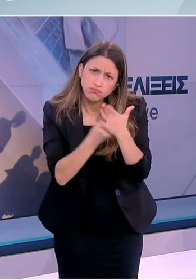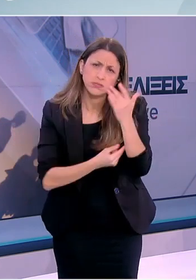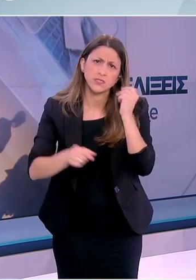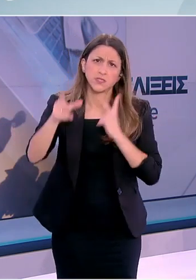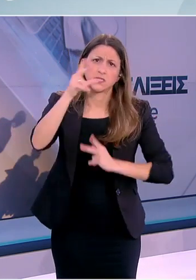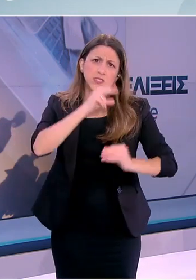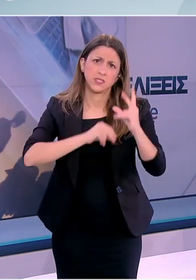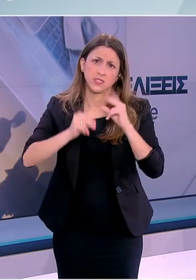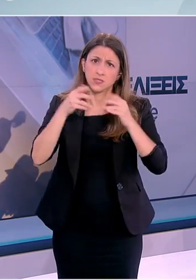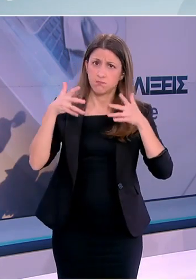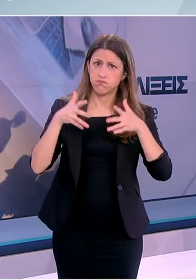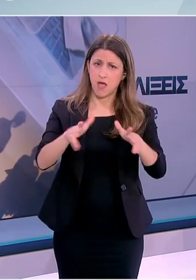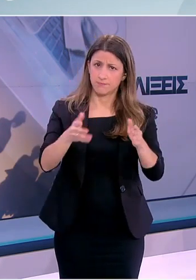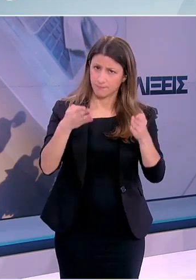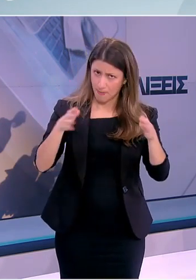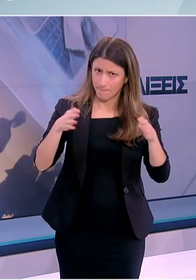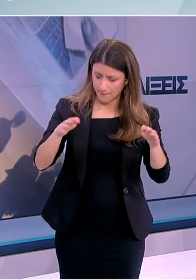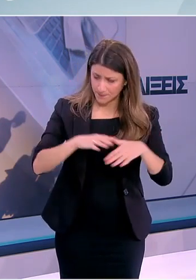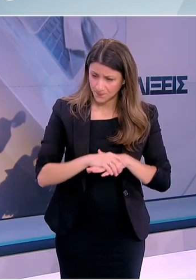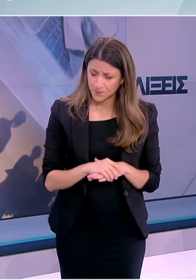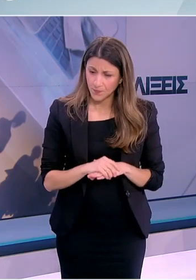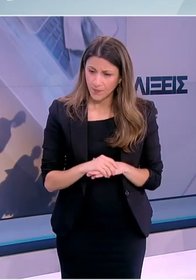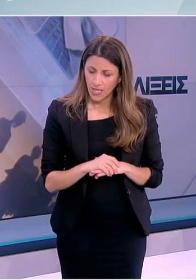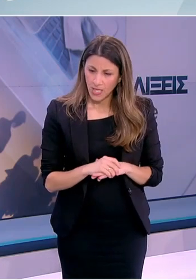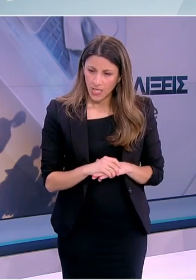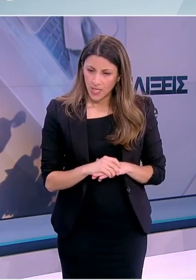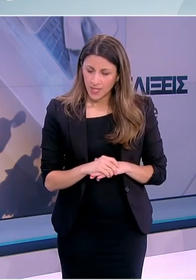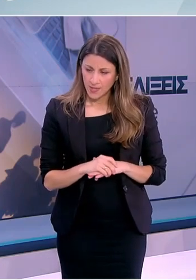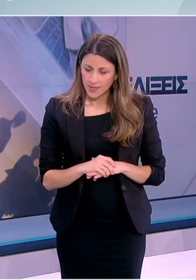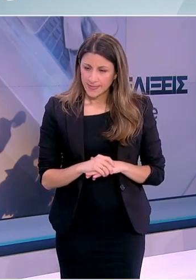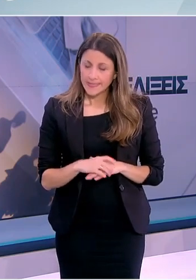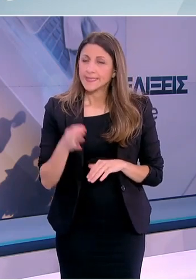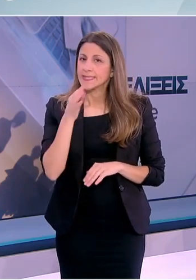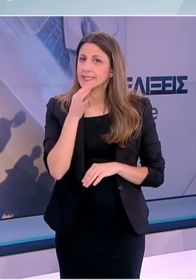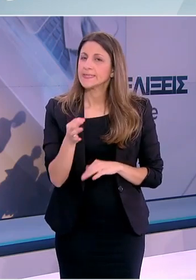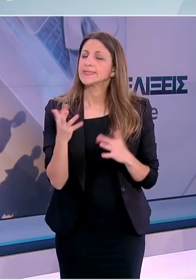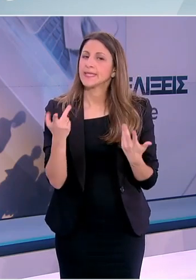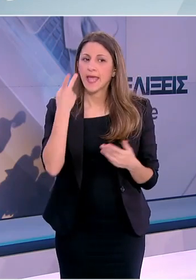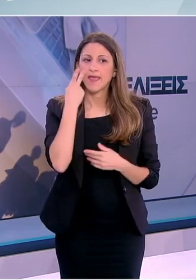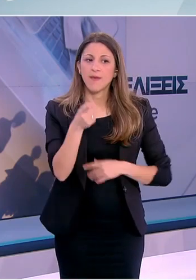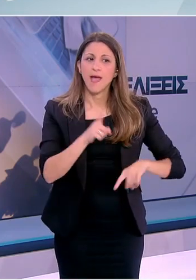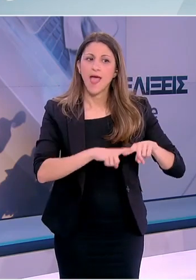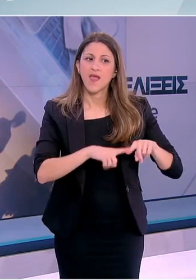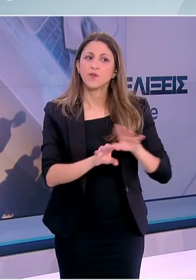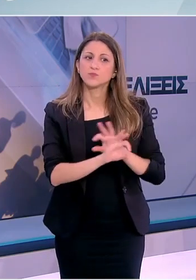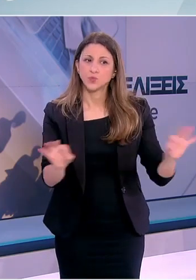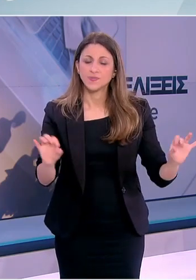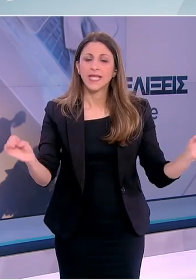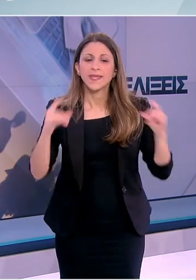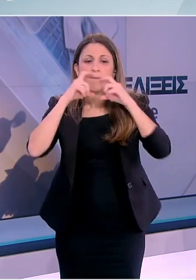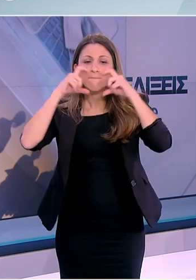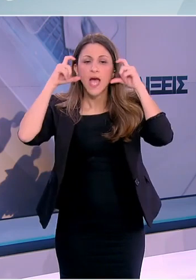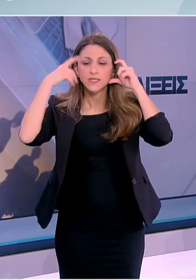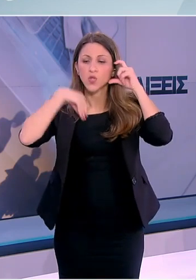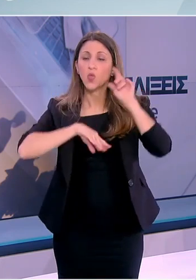βάση την επιδημιολογική εικόνα στη χώρα θεωρήσαμε ότι ήταν καλύτερο να αποφύγουμε την ψευδέστηση της ασφάλειας που δίνει η